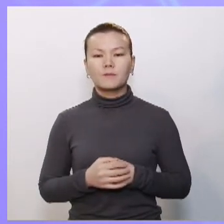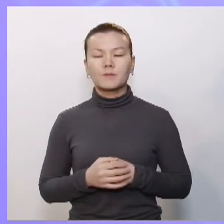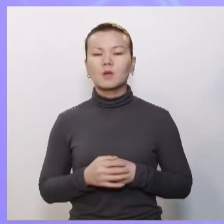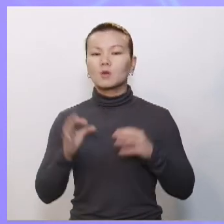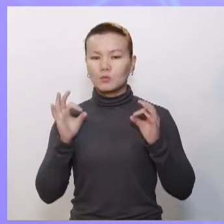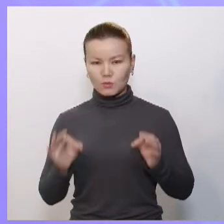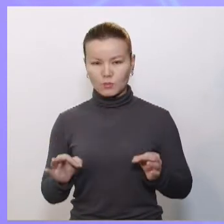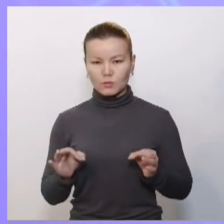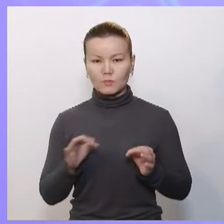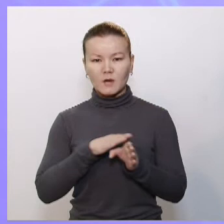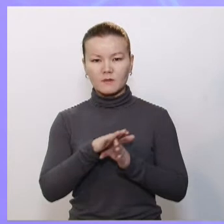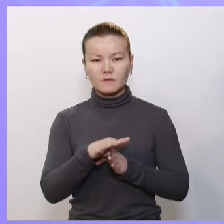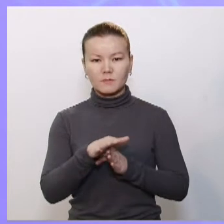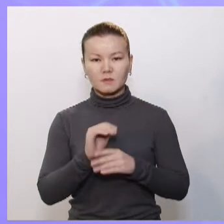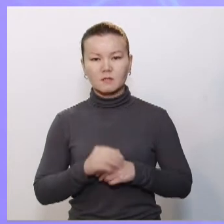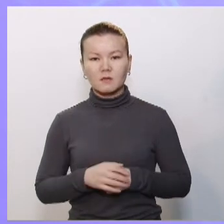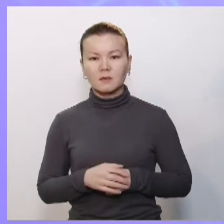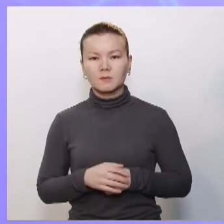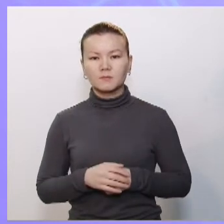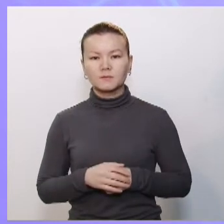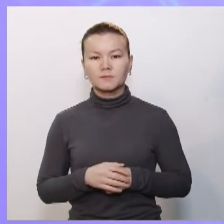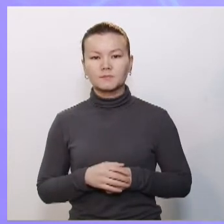Туура аткардыңарбы?